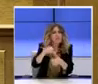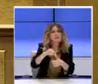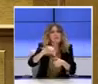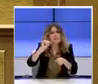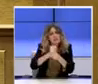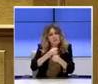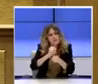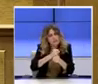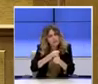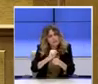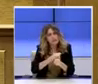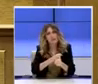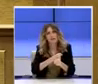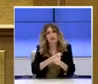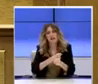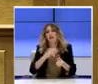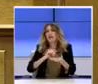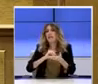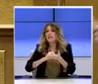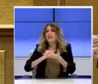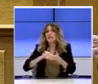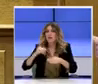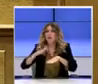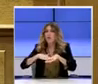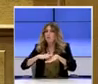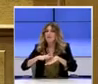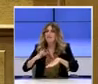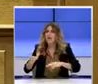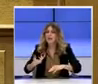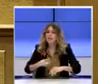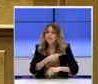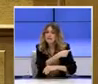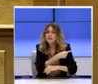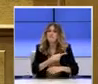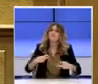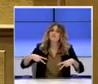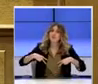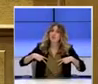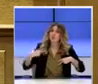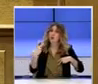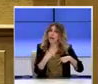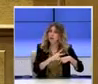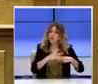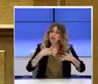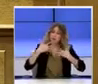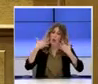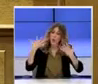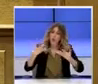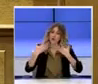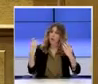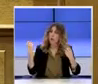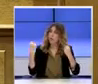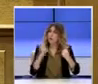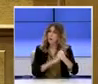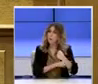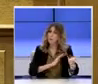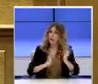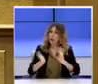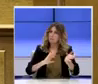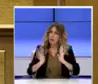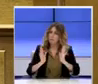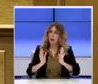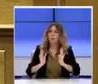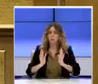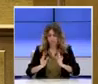των ιδεολογικών αιμονών και ένα μέρος εξαιτίας της ανικανότητας που επιδεικνύει το επιτελικό σας κράτος. Προτάσουμε όμως τούτη την ώρα